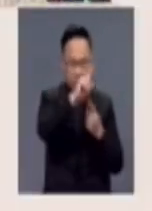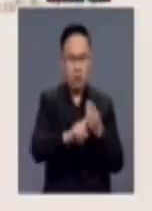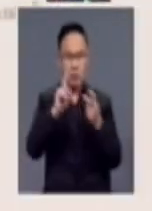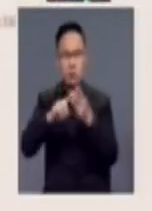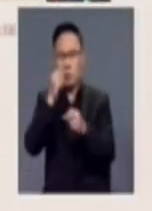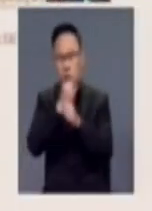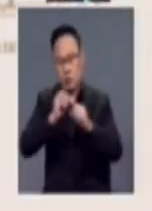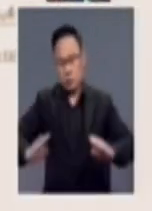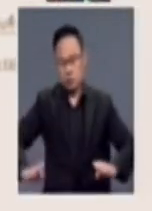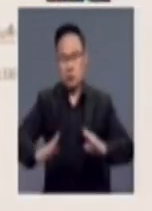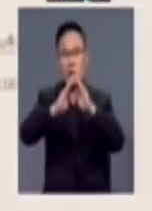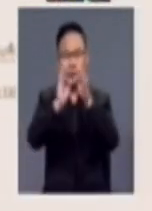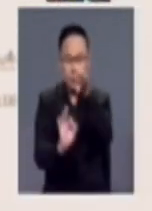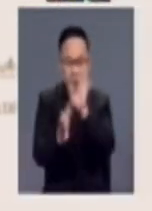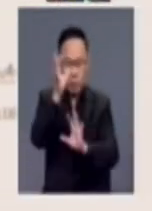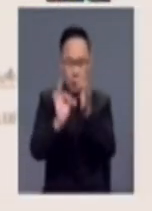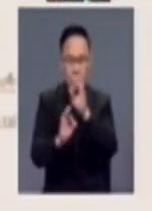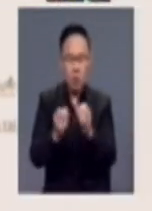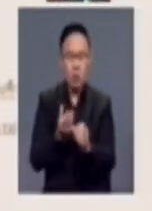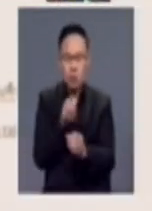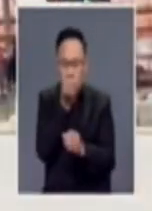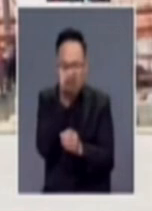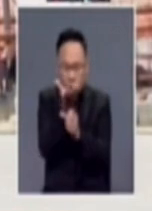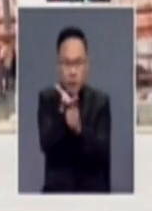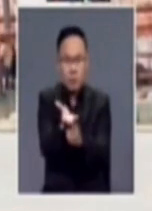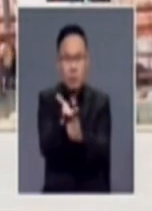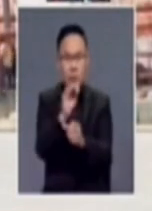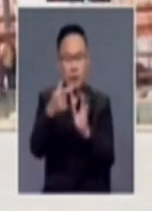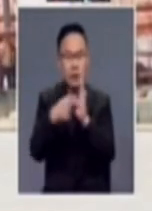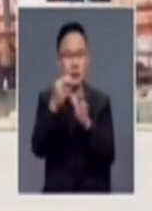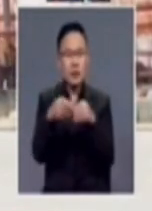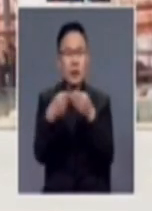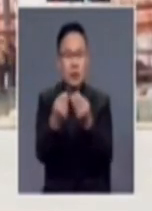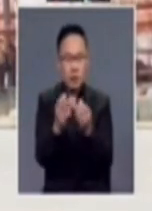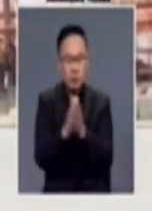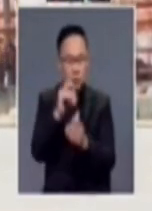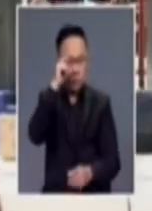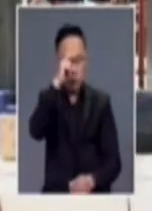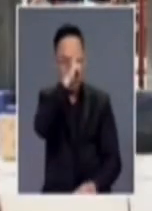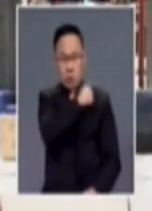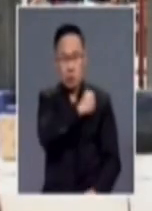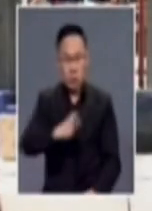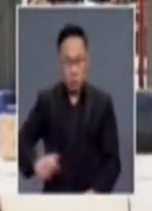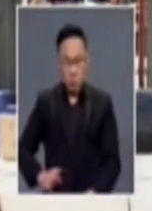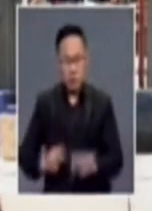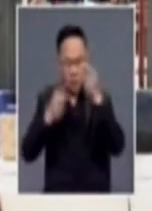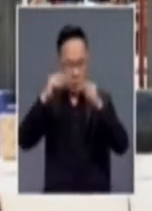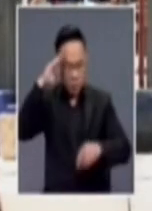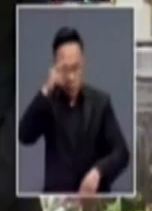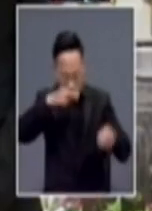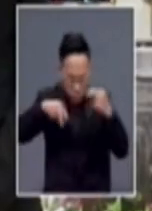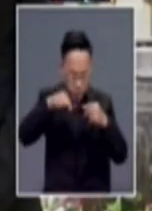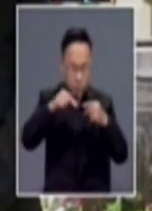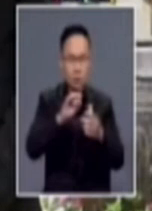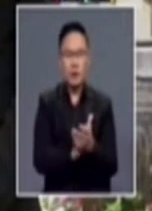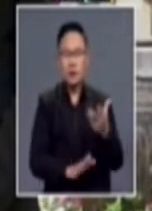านพระเมรุมาตรจำลองนั้นในบริเวณวัดป่าเลไลนี่นะครับจากนั้นถัดไปอีกนิดนึงเดินก็จะไปพ